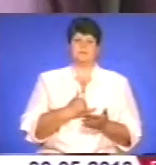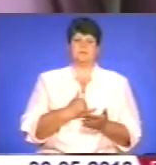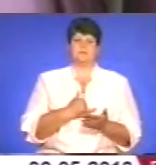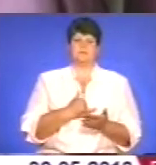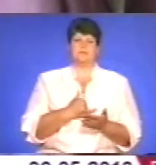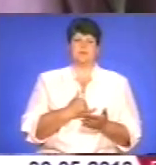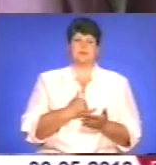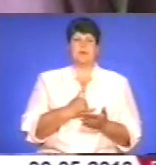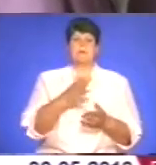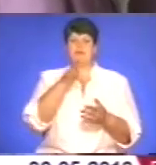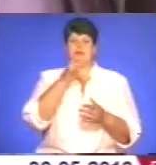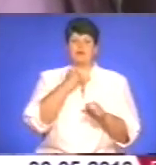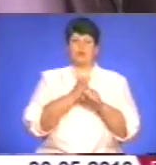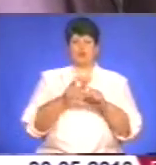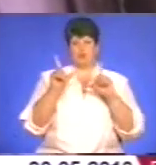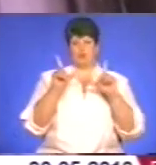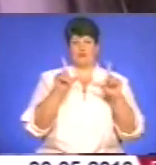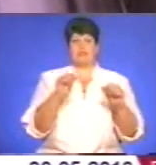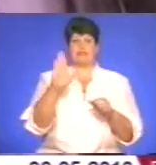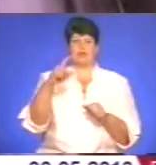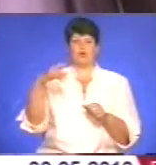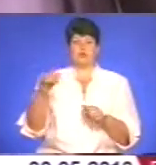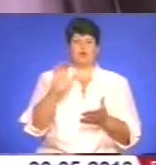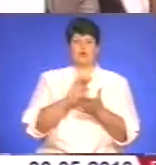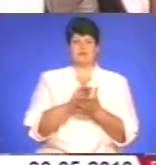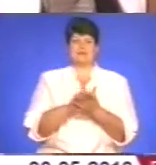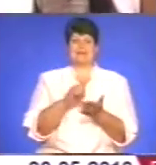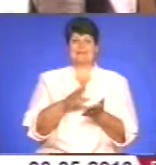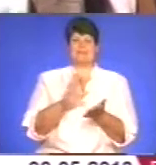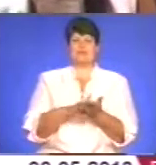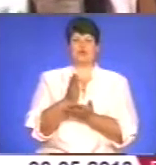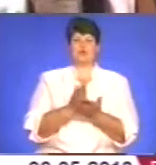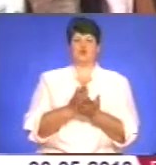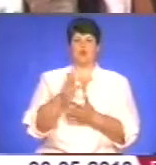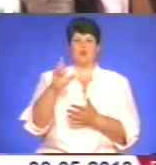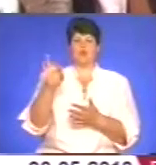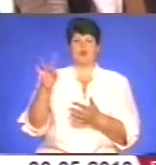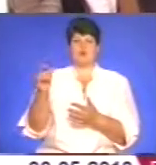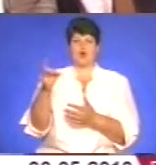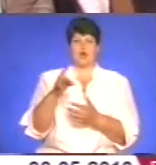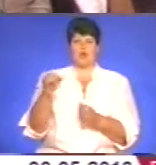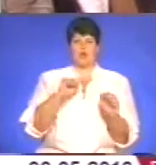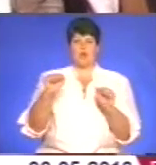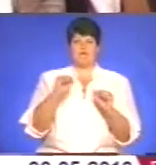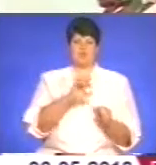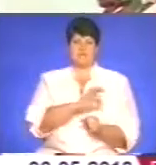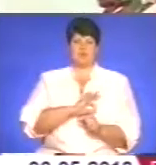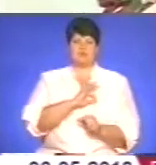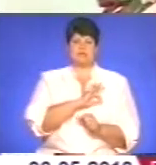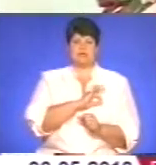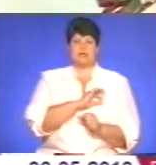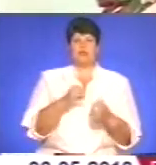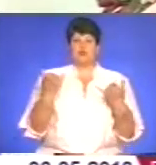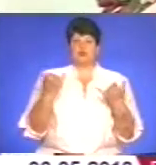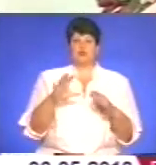Під час робочої поїздки Валентин Хоптян ознайомився з реєстраційною службою Борщівського районного управління юстиції. Сьогодні у нас